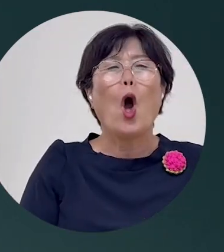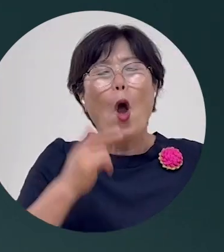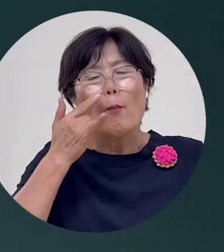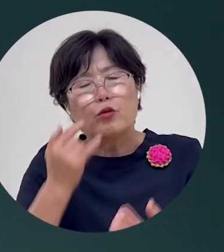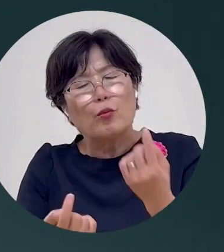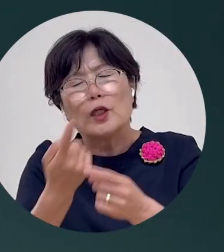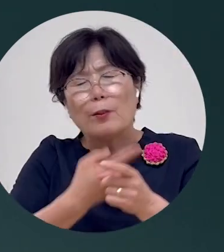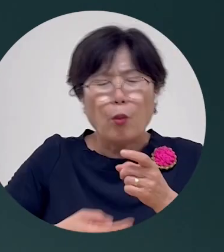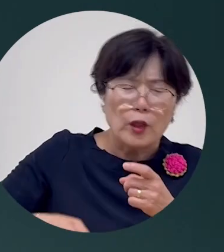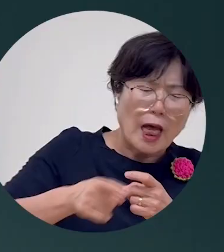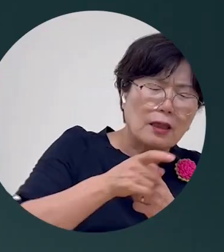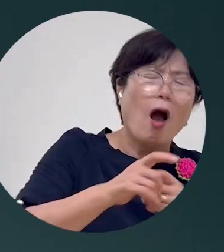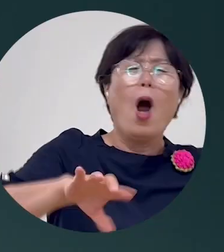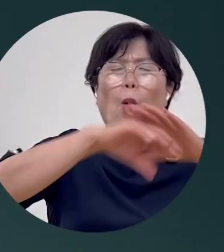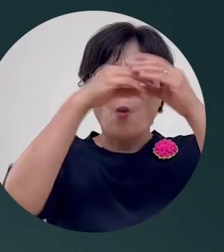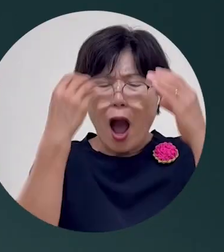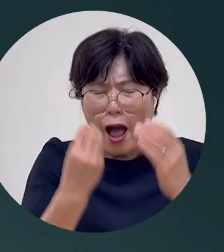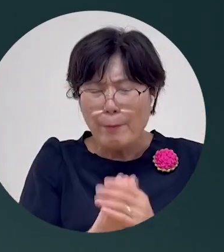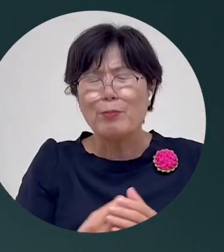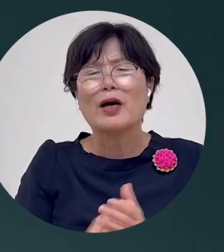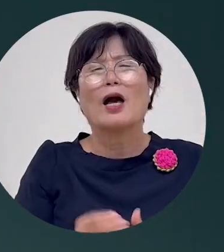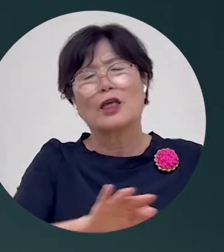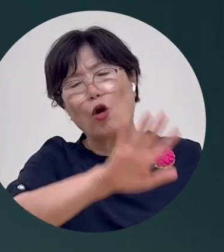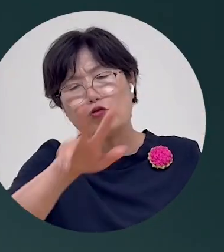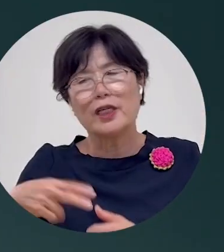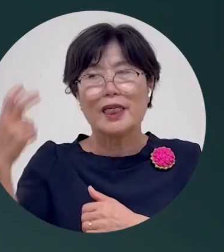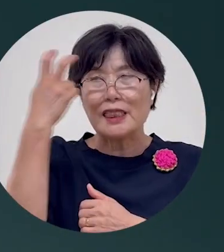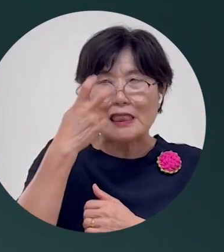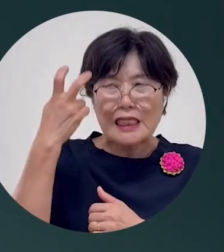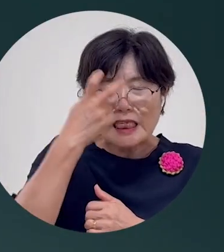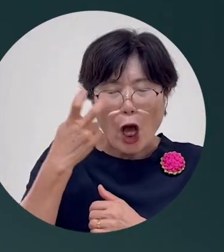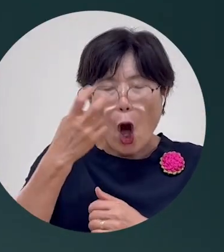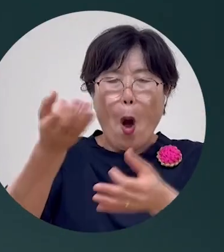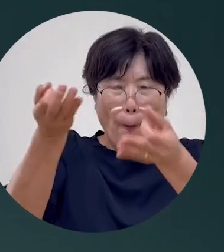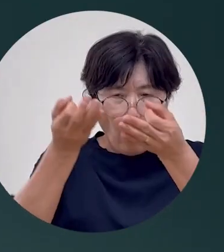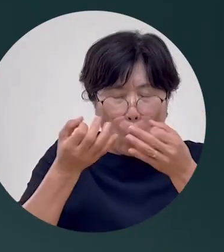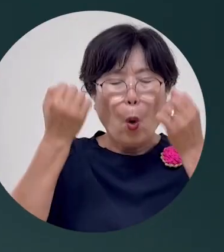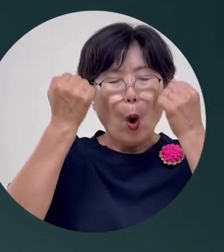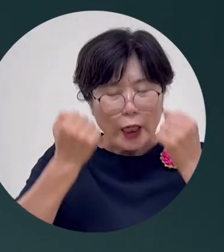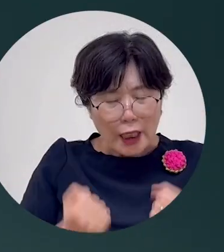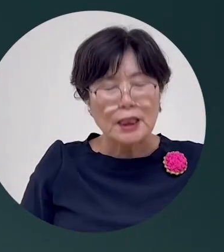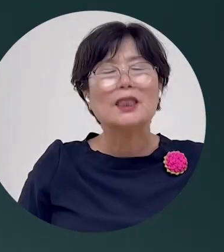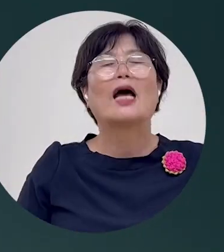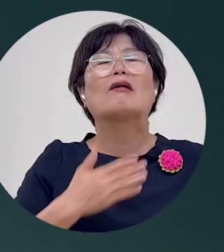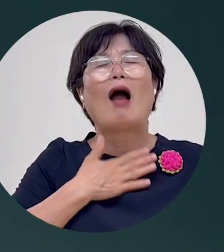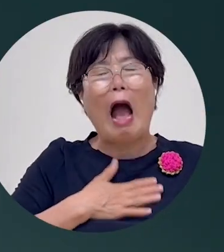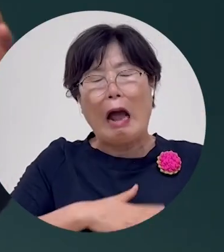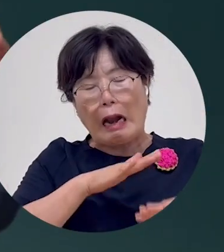부모보다도 더 완벽하게 우리를 지켜보고 계신다는 것을 아셔야 합니다.